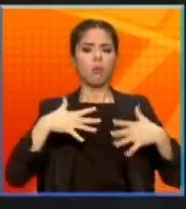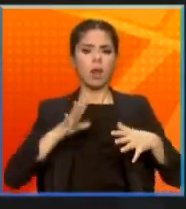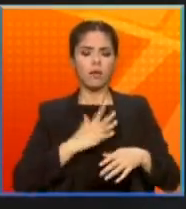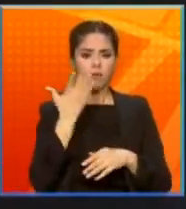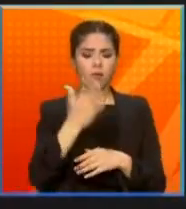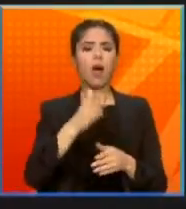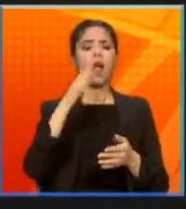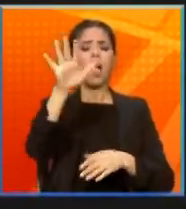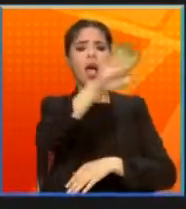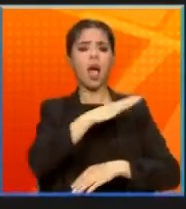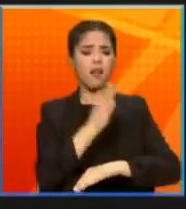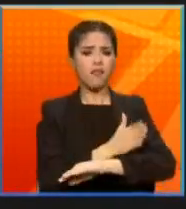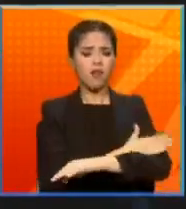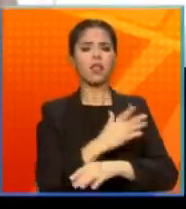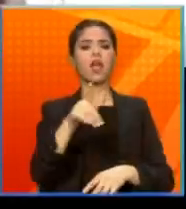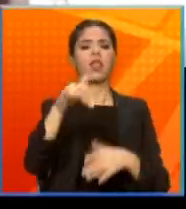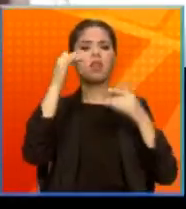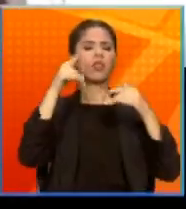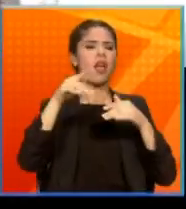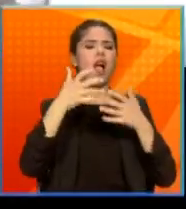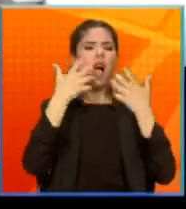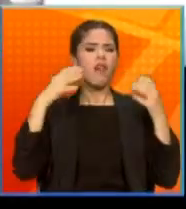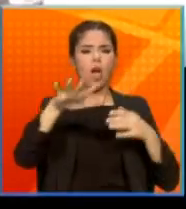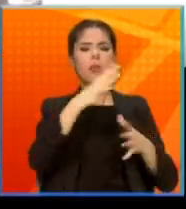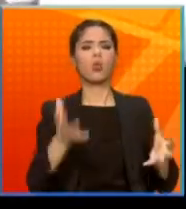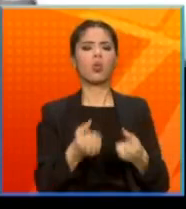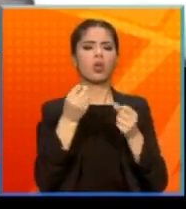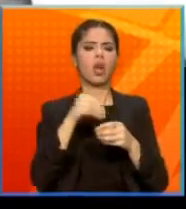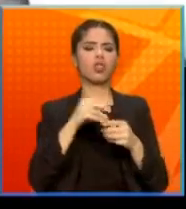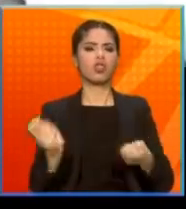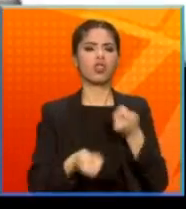atlatan halk hayvanlarını kurtarmak için seferber oldu.